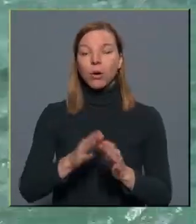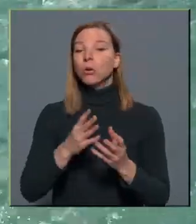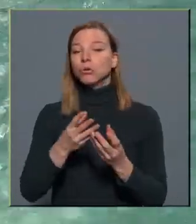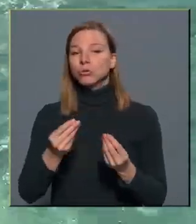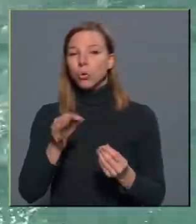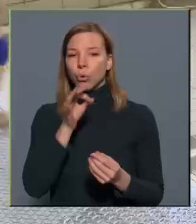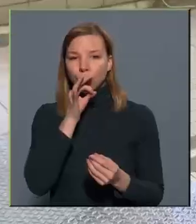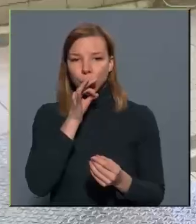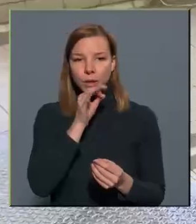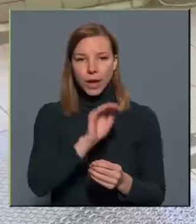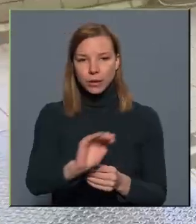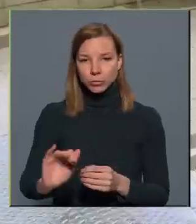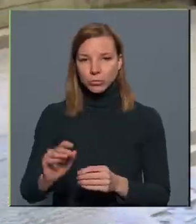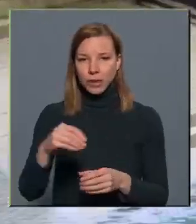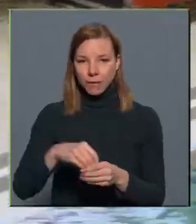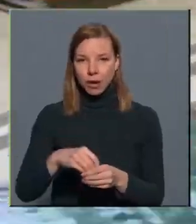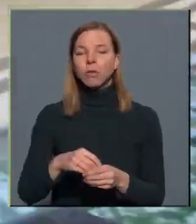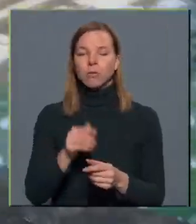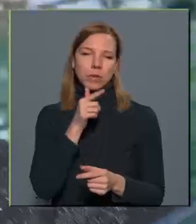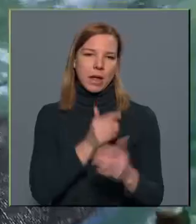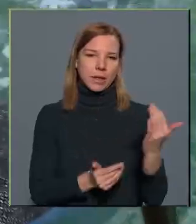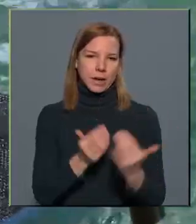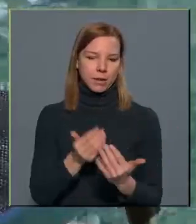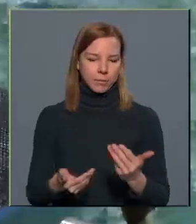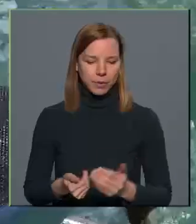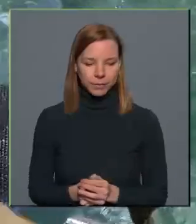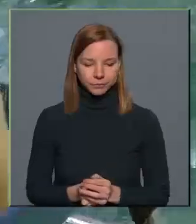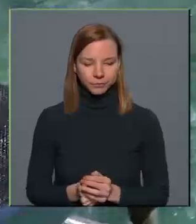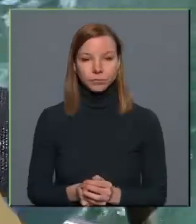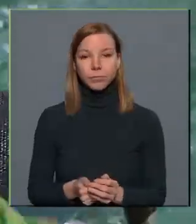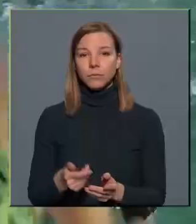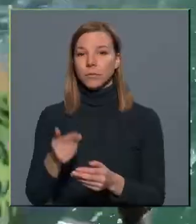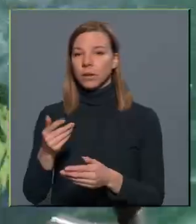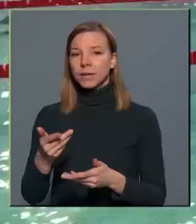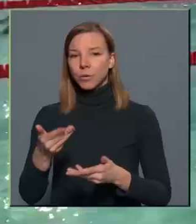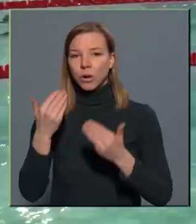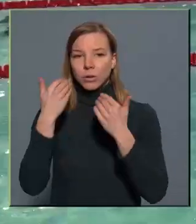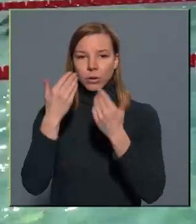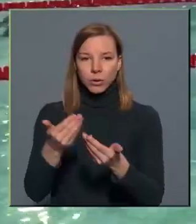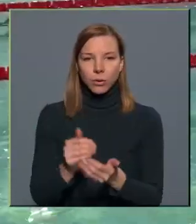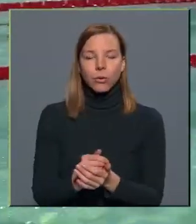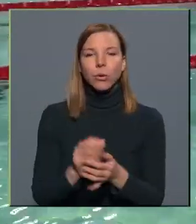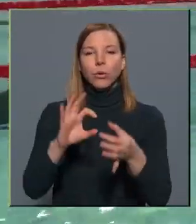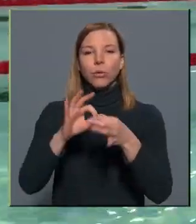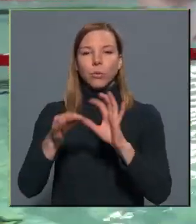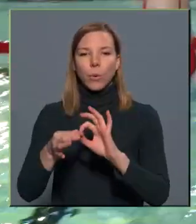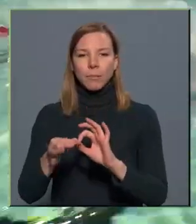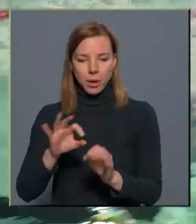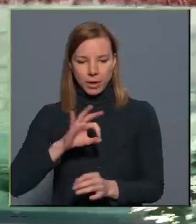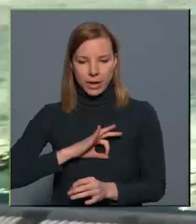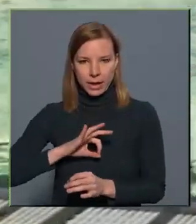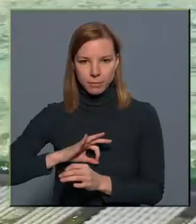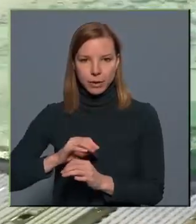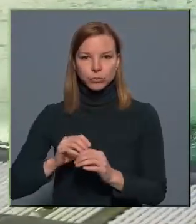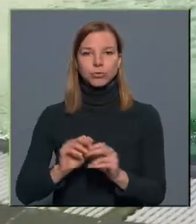az eredmények is megjönnek. Ugye, köszöntöttünk itt olimpiai érmeseket, köszöntöttünk világbajnokokat, most ebben az évben